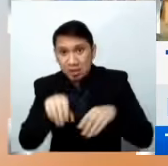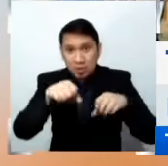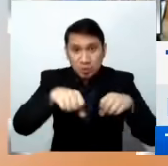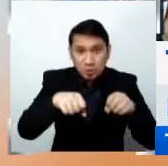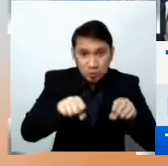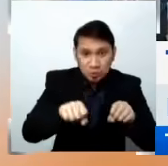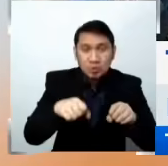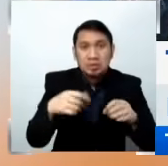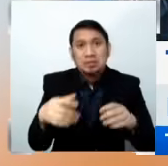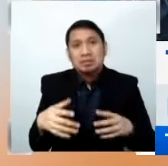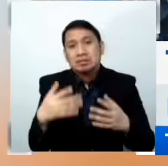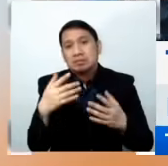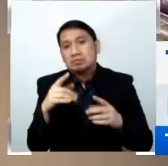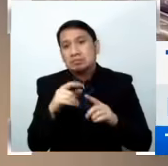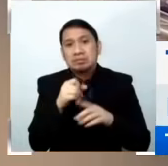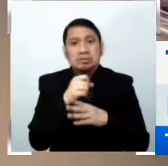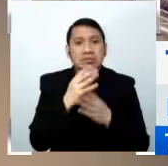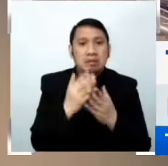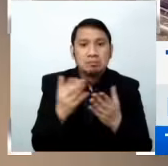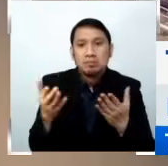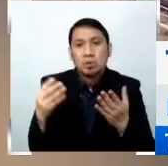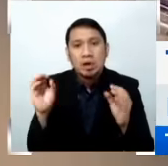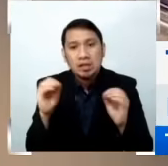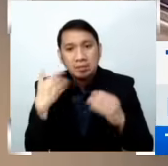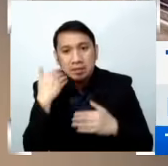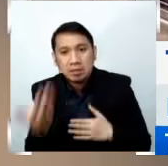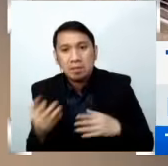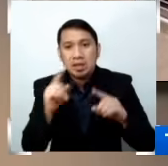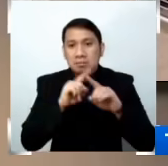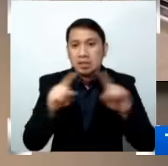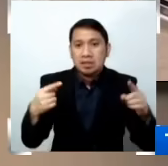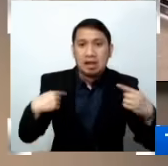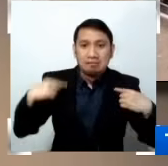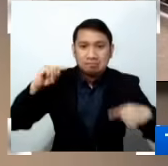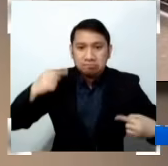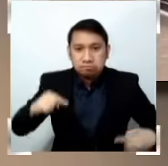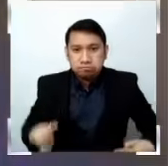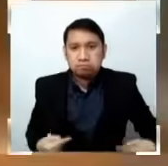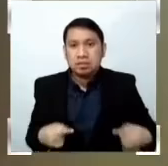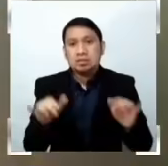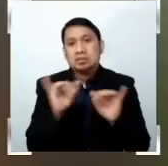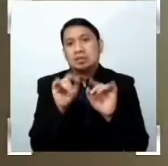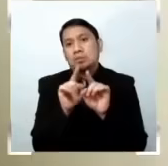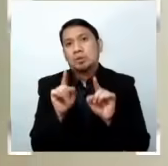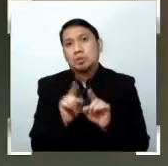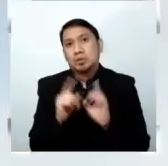pero may ilang nagtamo ng sugat, kabilang na ang tricycle driver na nasugatan sa ulo.